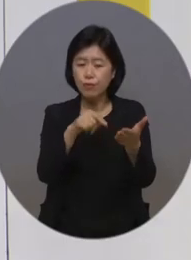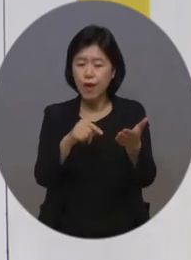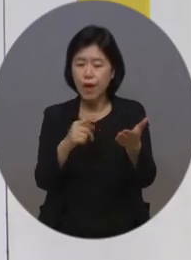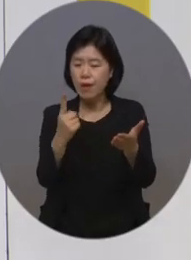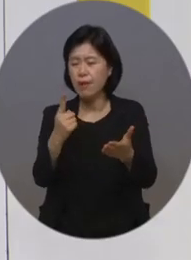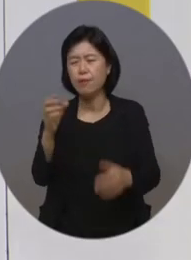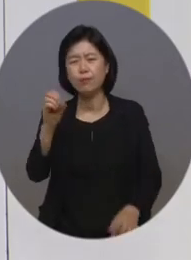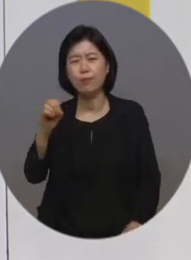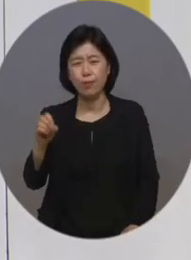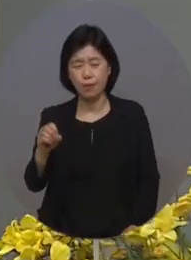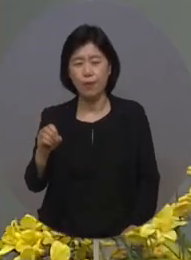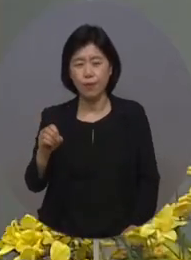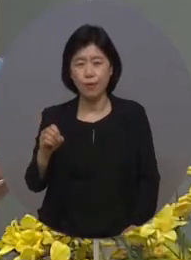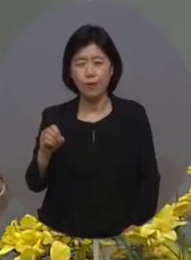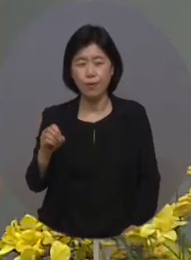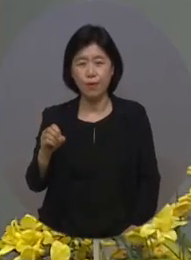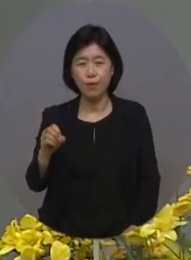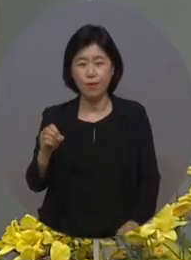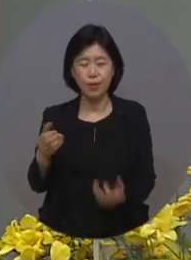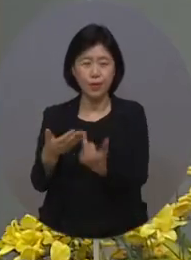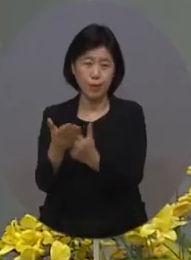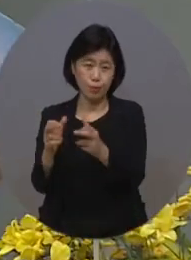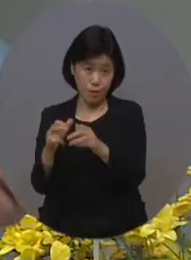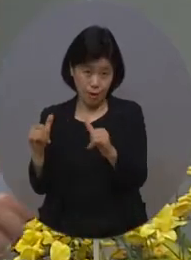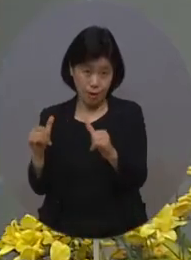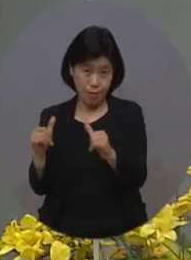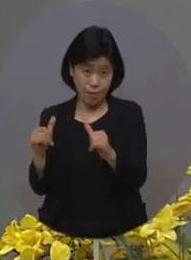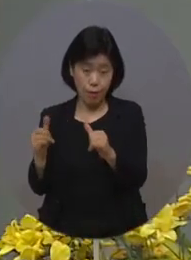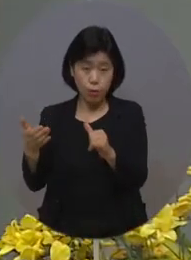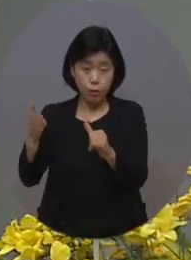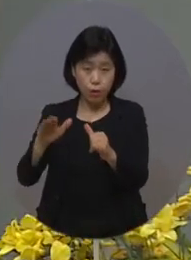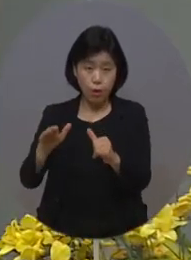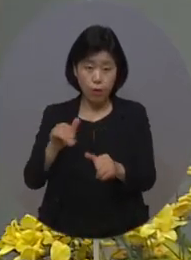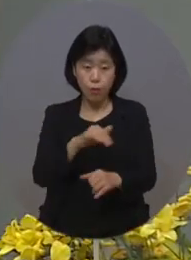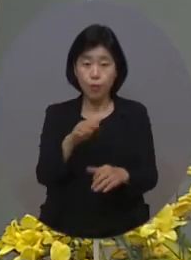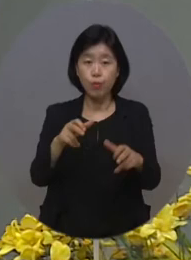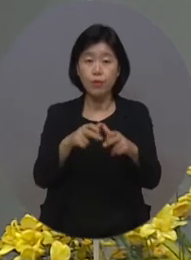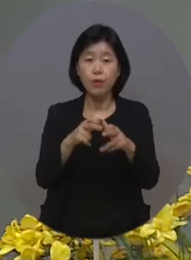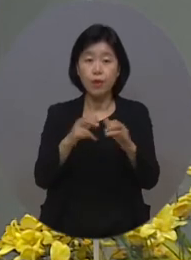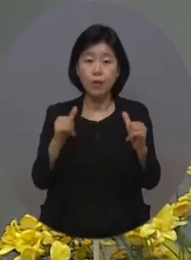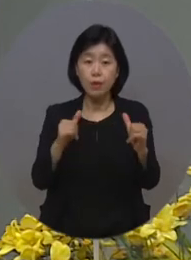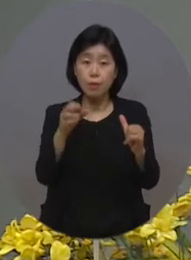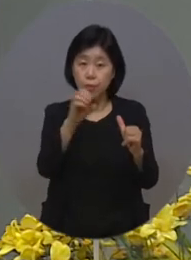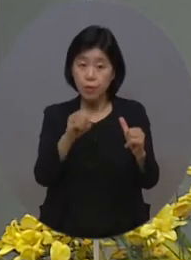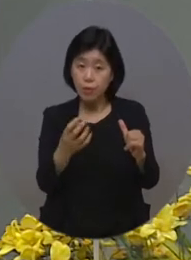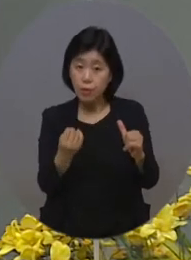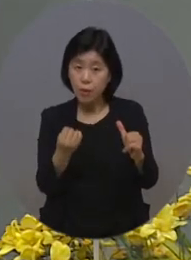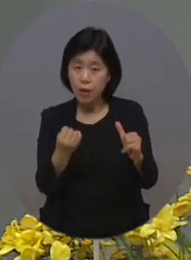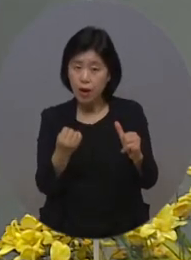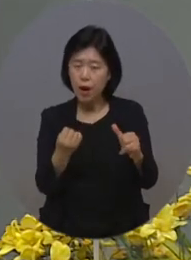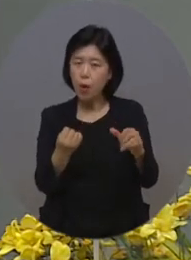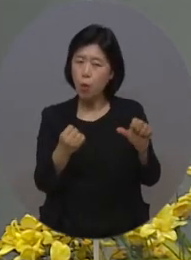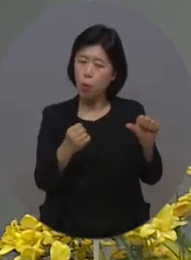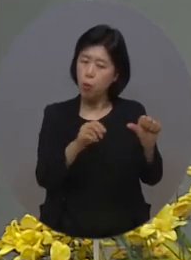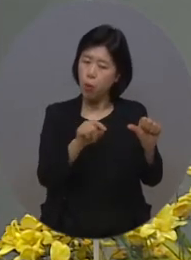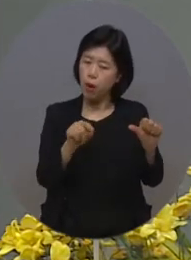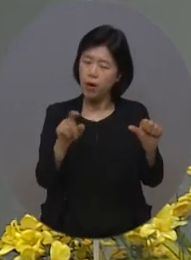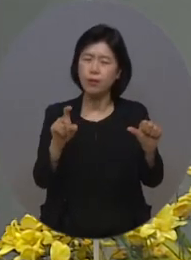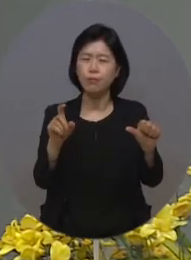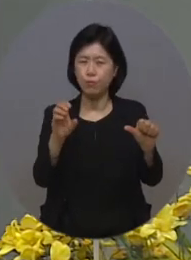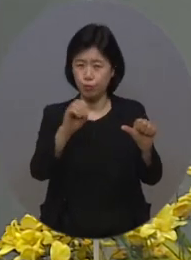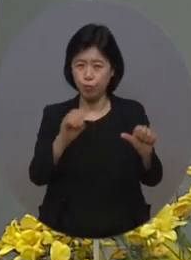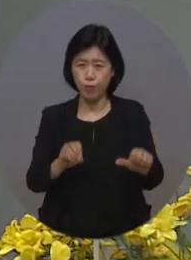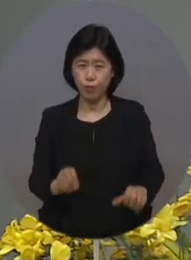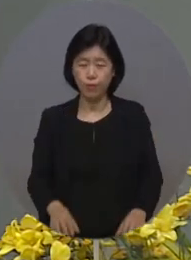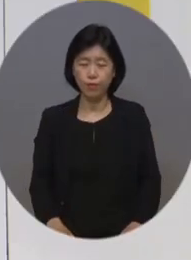저희들 이제 하는데 이러한 10% 정도는 자기를 갖고 있다 그래서 환경적인 요인도 있다 혜 얘기를 하거든요 예 저도 장애인